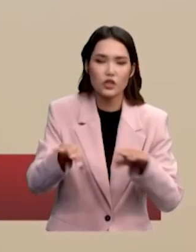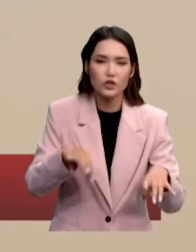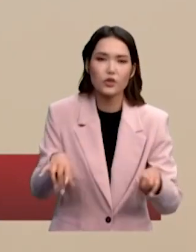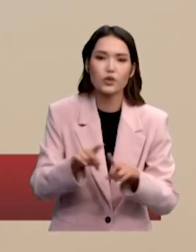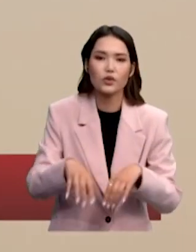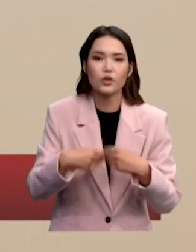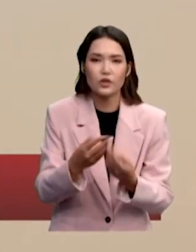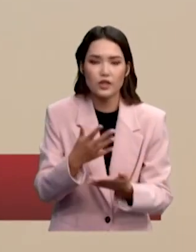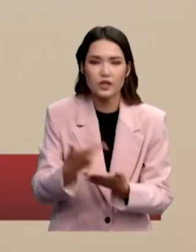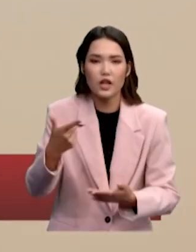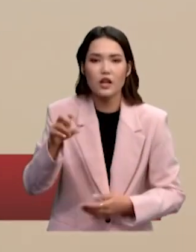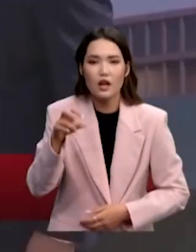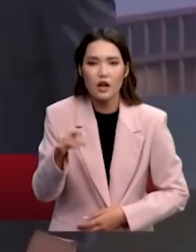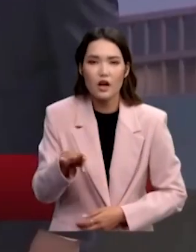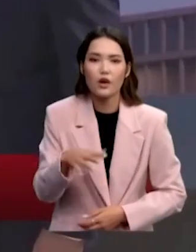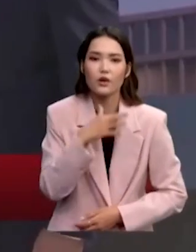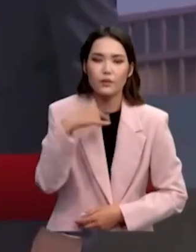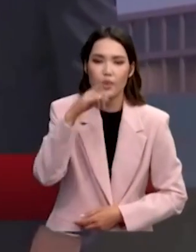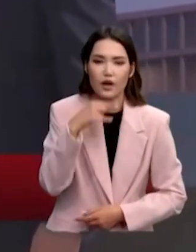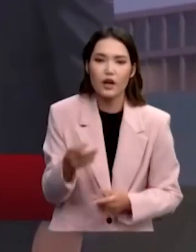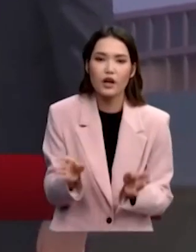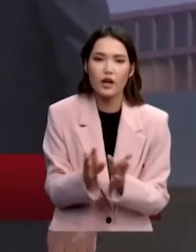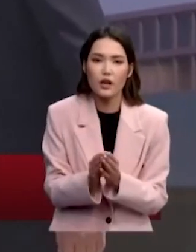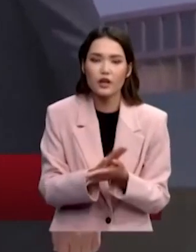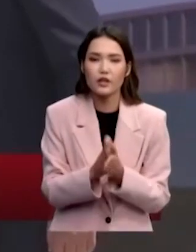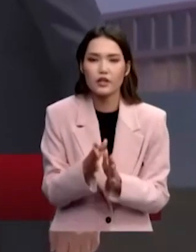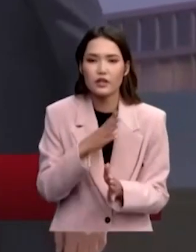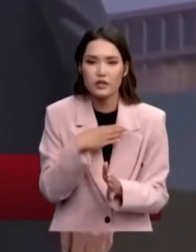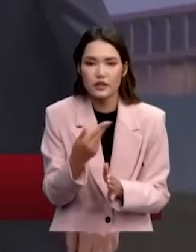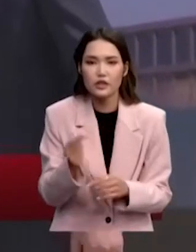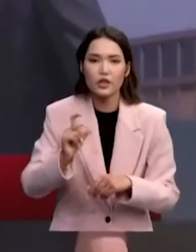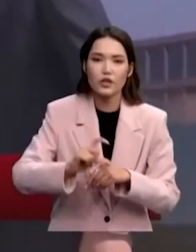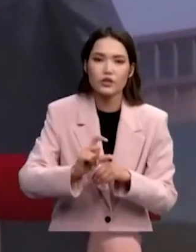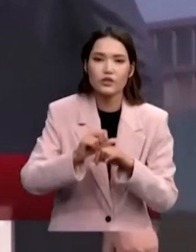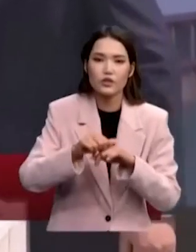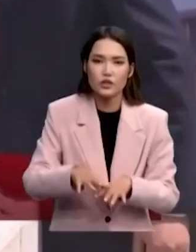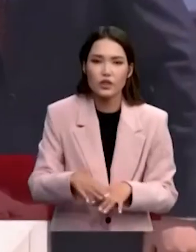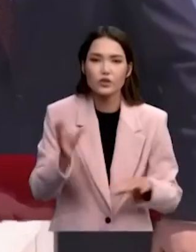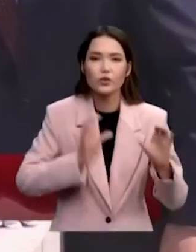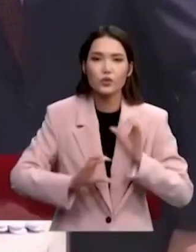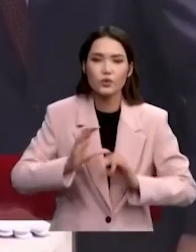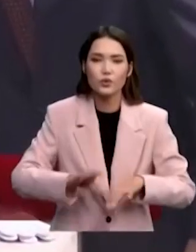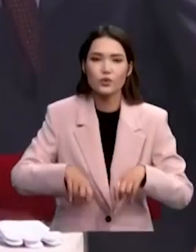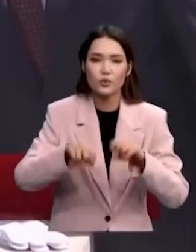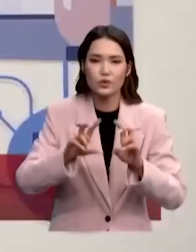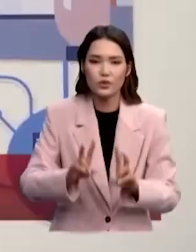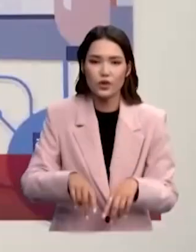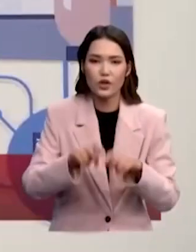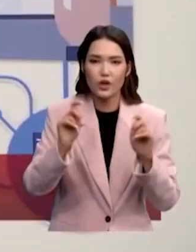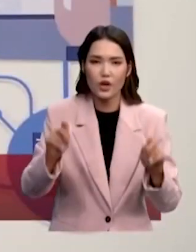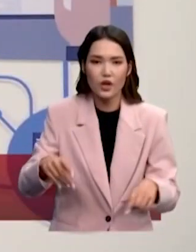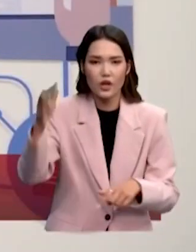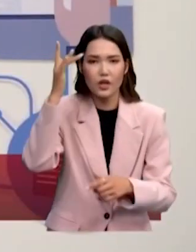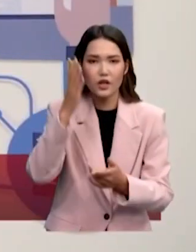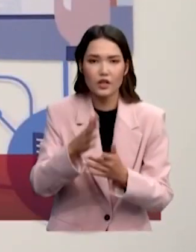президент Германии и премьер-министр Казахстана заложили капсулу времени с посланием будущим студентам. В сентябре порядка 60